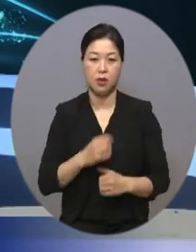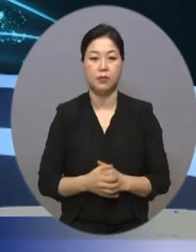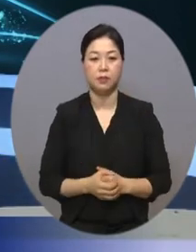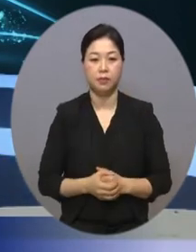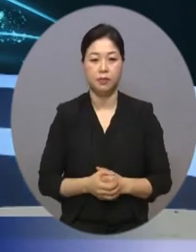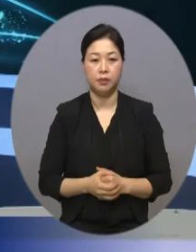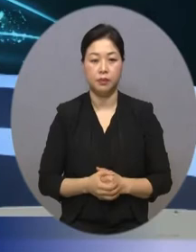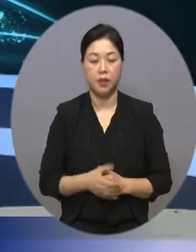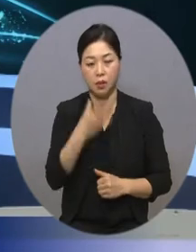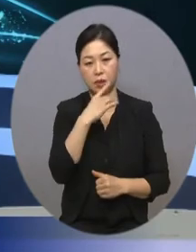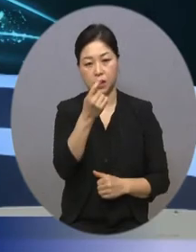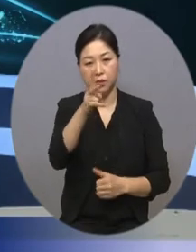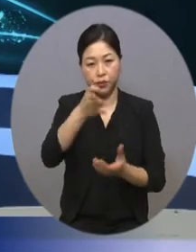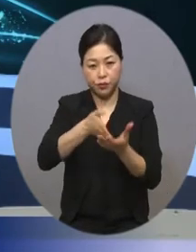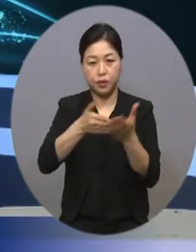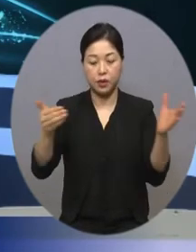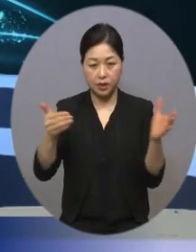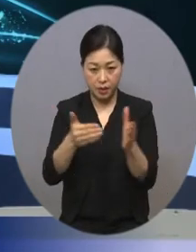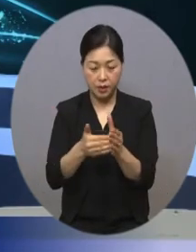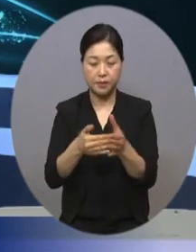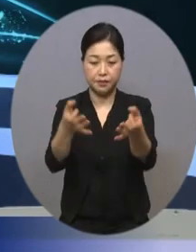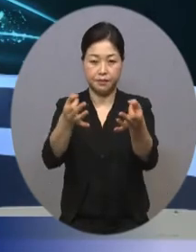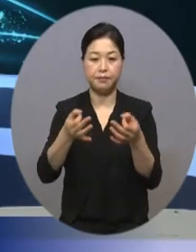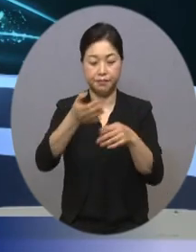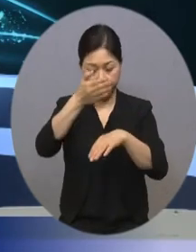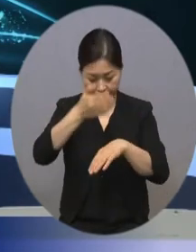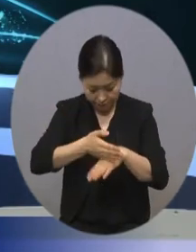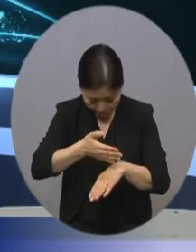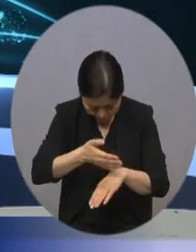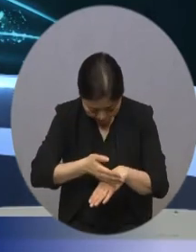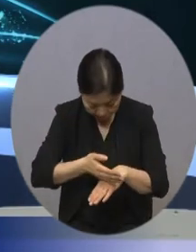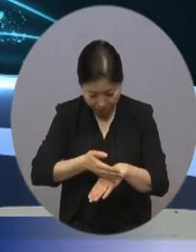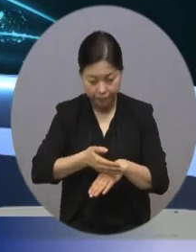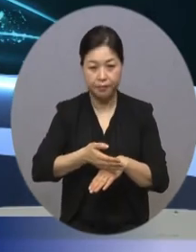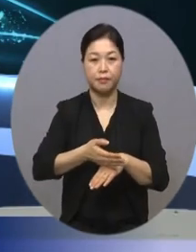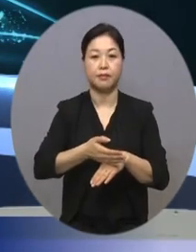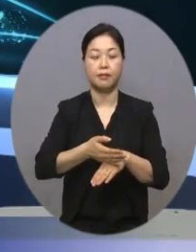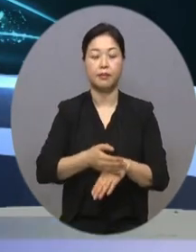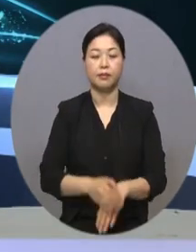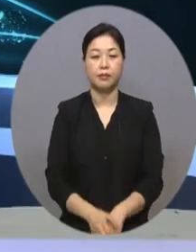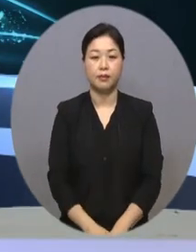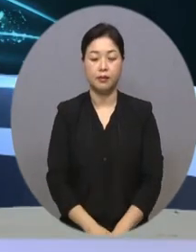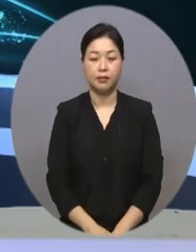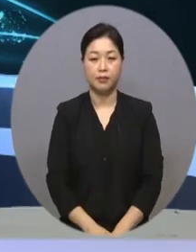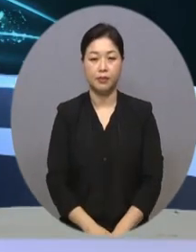이상 복지TV 뉴스를 마칩니다. 시청해주신 여러분 고맙습니다.